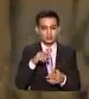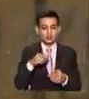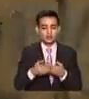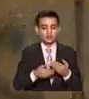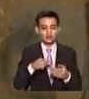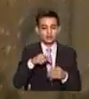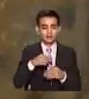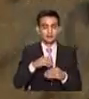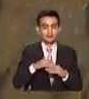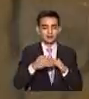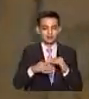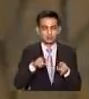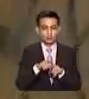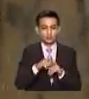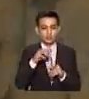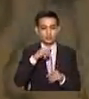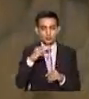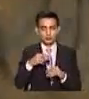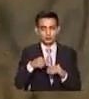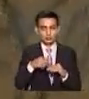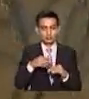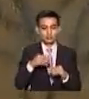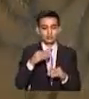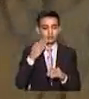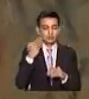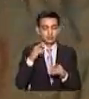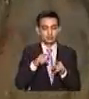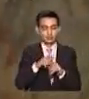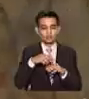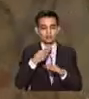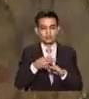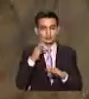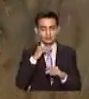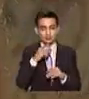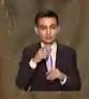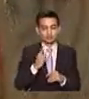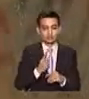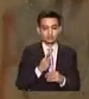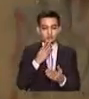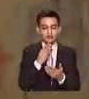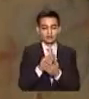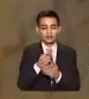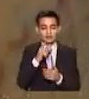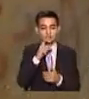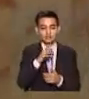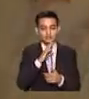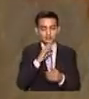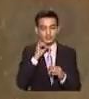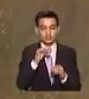очень скользкие. К тому же, судя по видео, преступники уже ждали свою жертву и прекрасно знали об этом